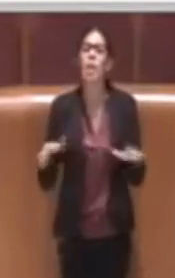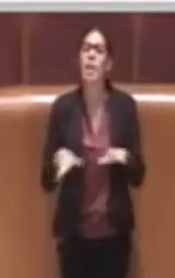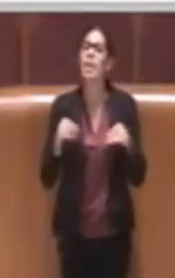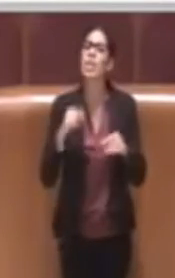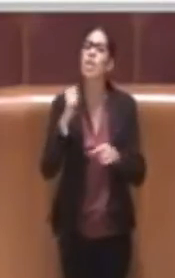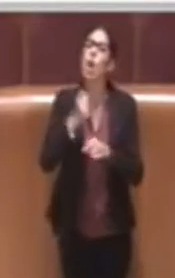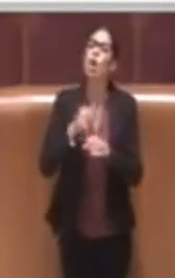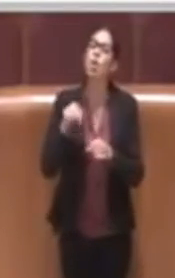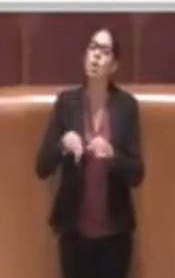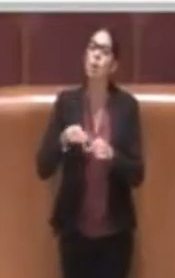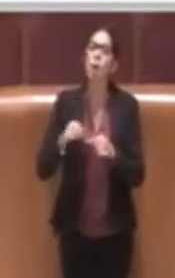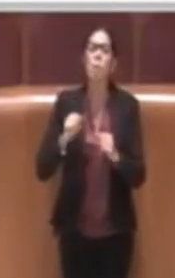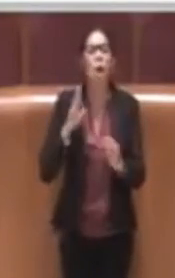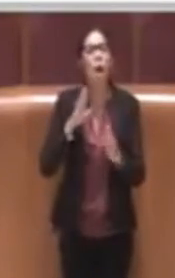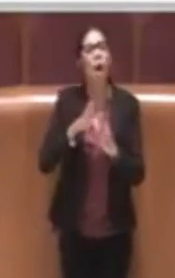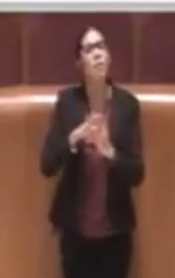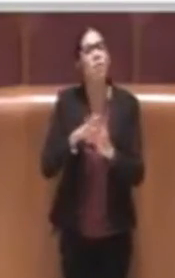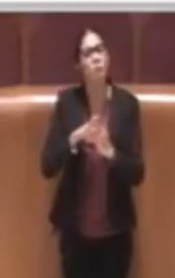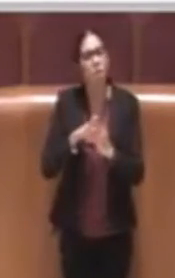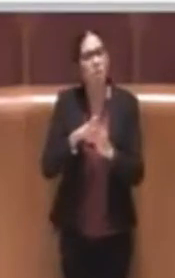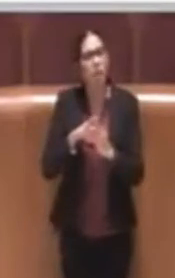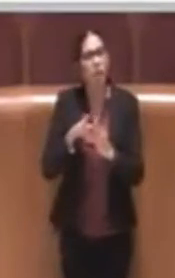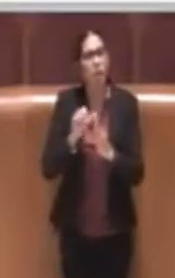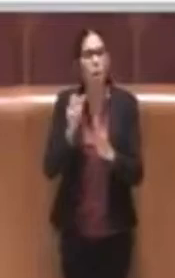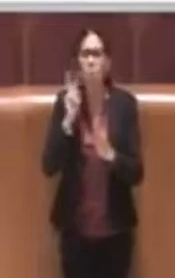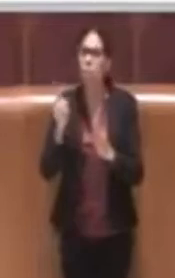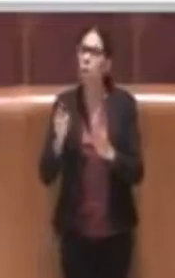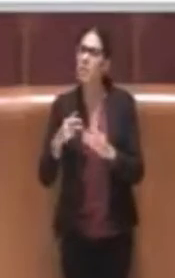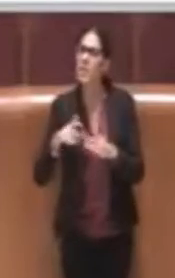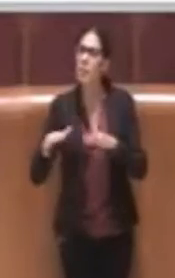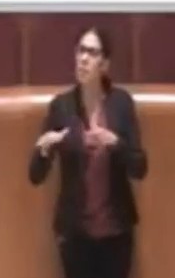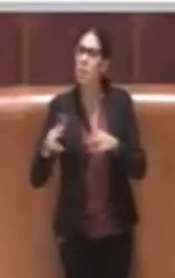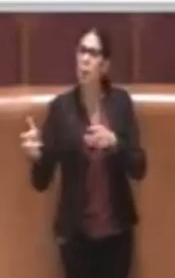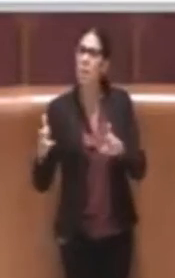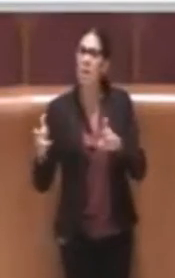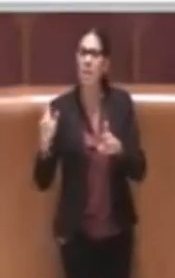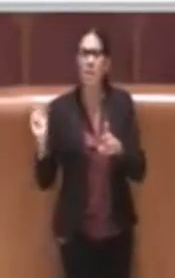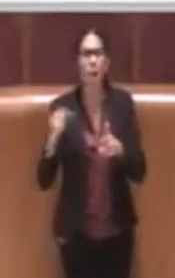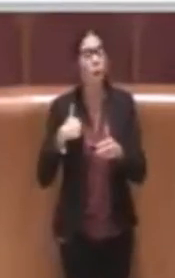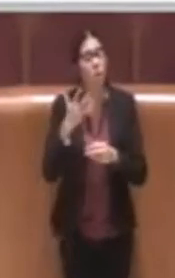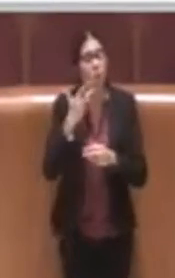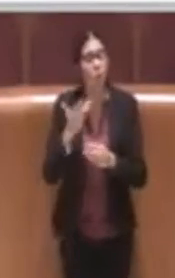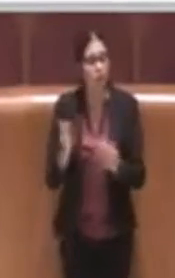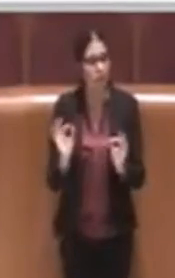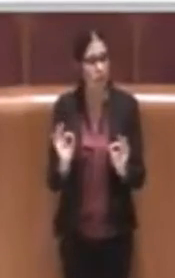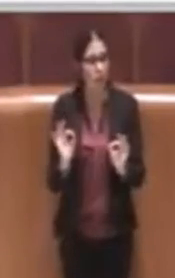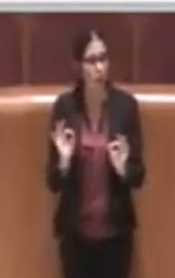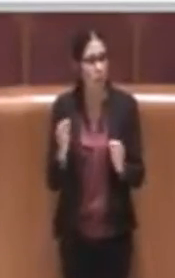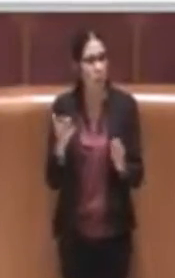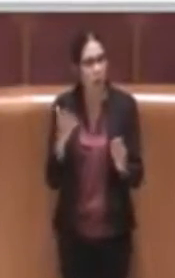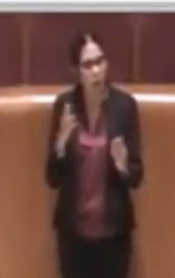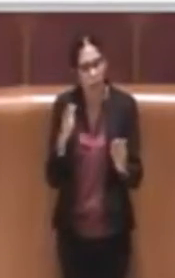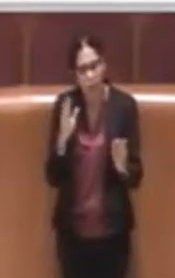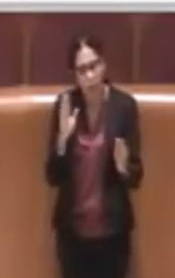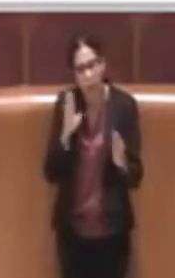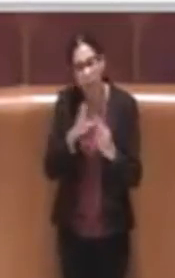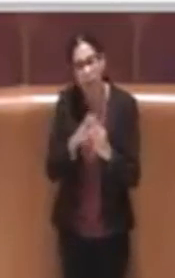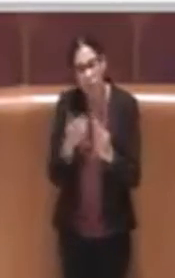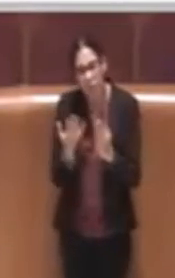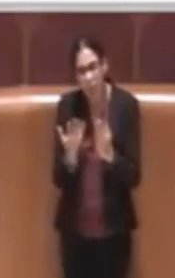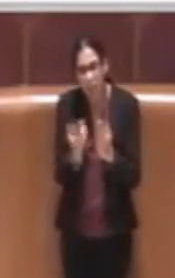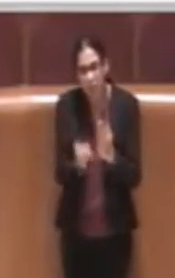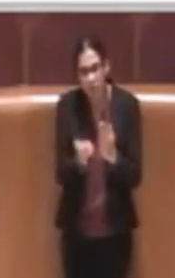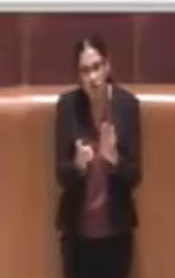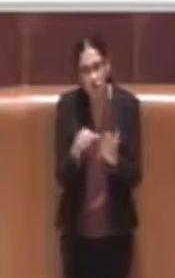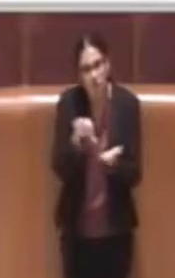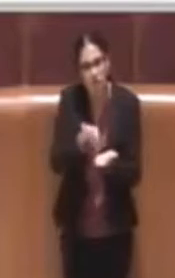essere affrontata non già dal punto di vista della mobilità. Io vorrei affrontare il nocciolo in realtà della questione e il perché siamo